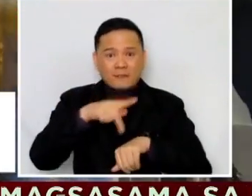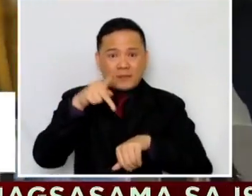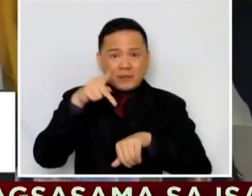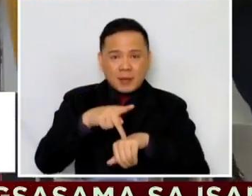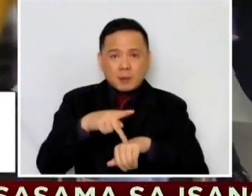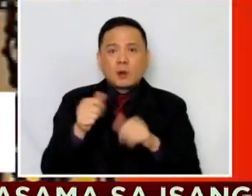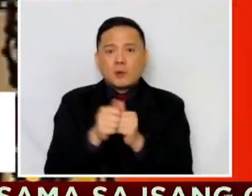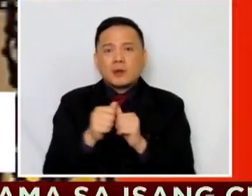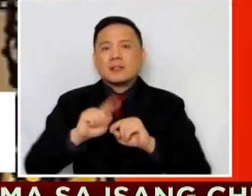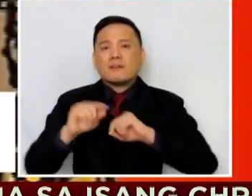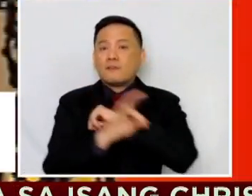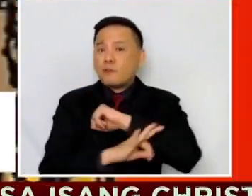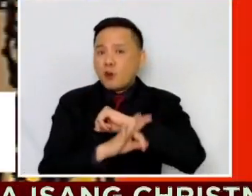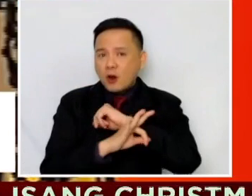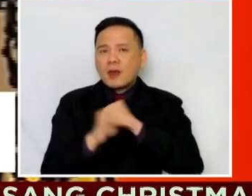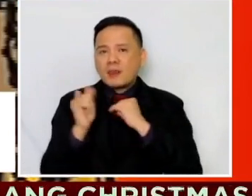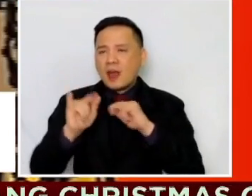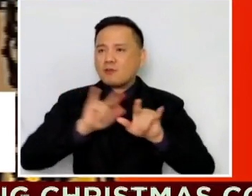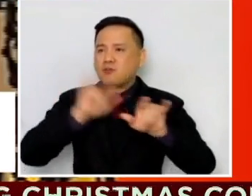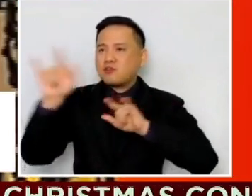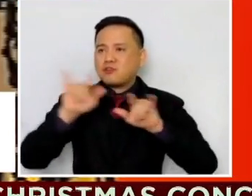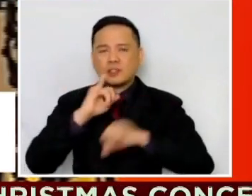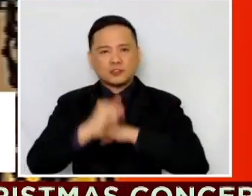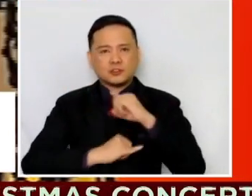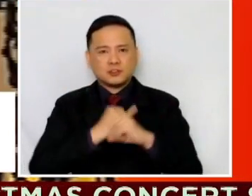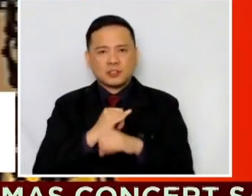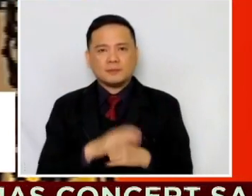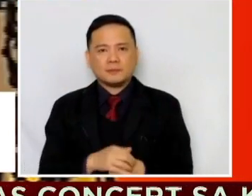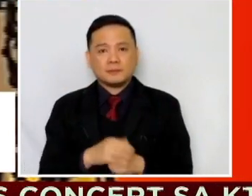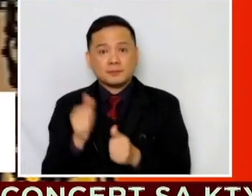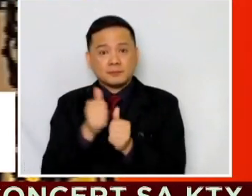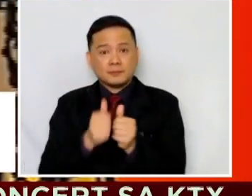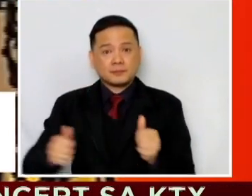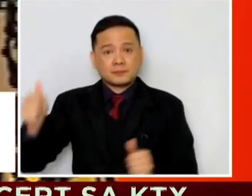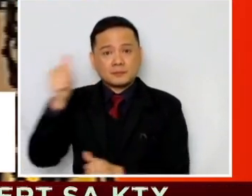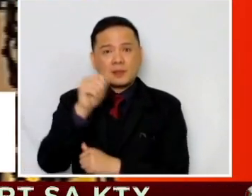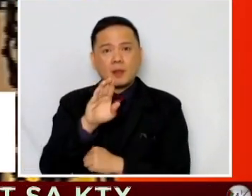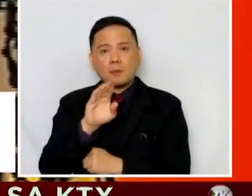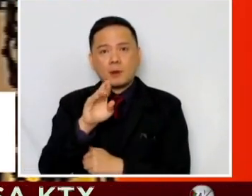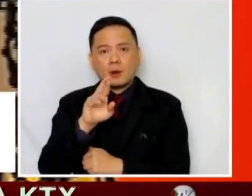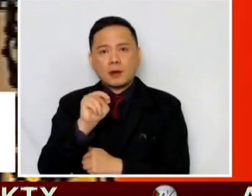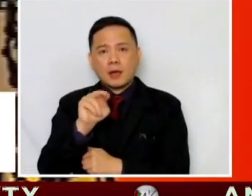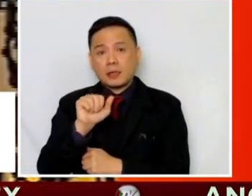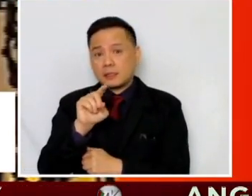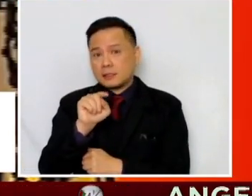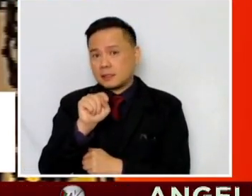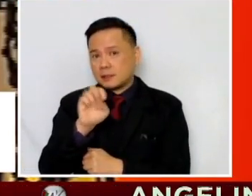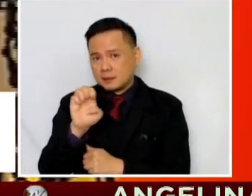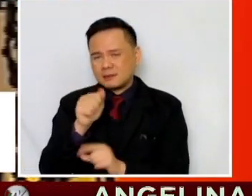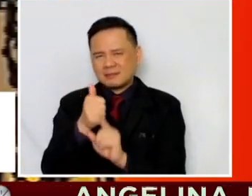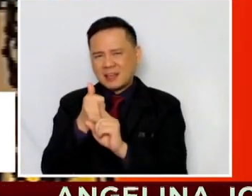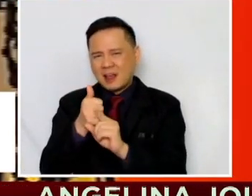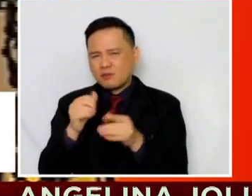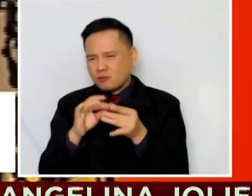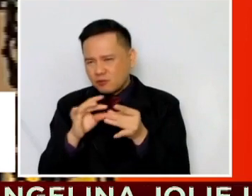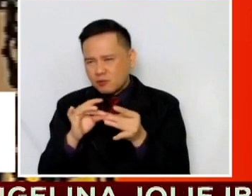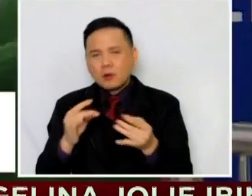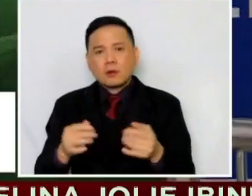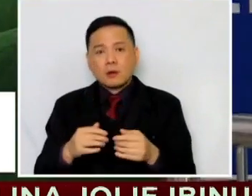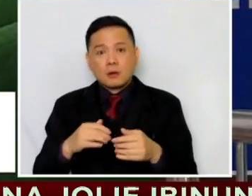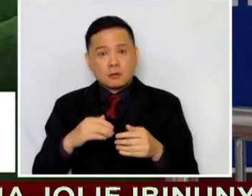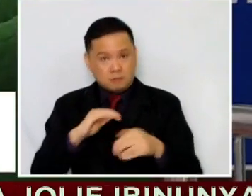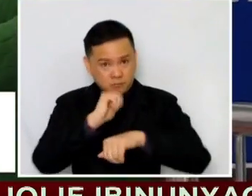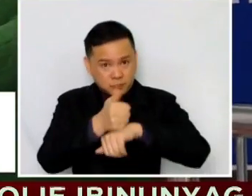sa mga foreigner. Nauna nang inanunsyo ni Tourism Secretary Bernadette Romulo Puyat na nilalatag na ng Technical Working